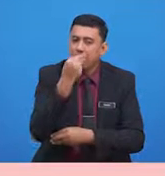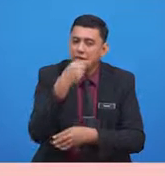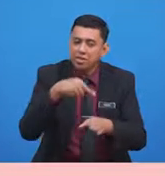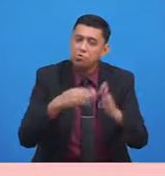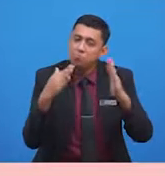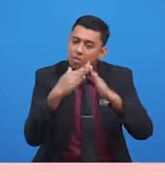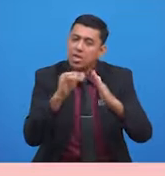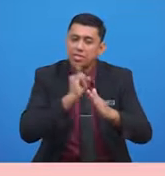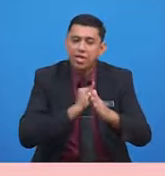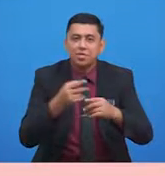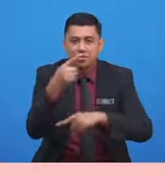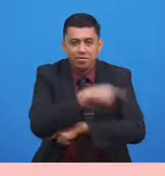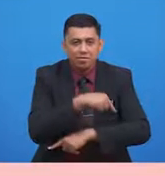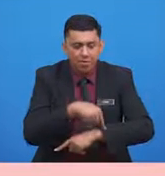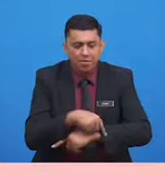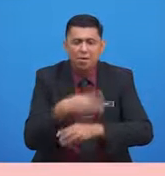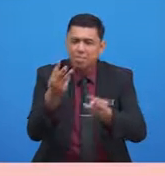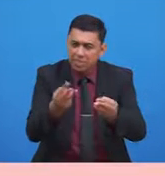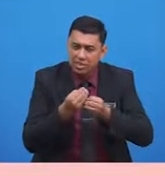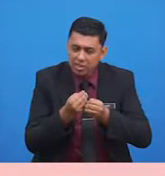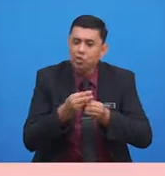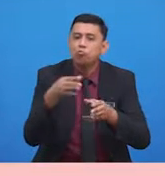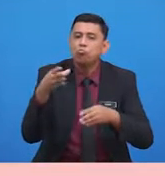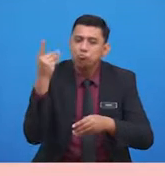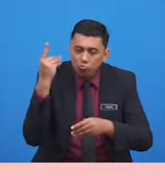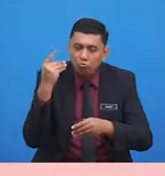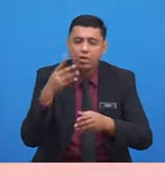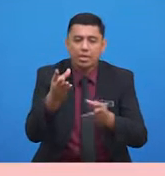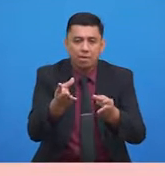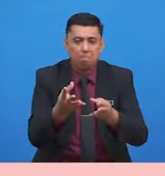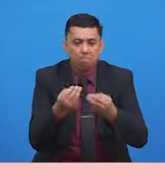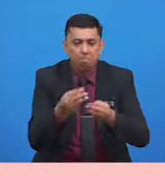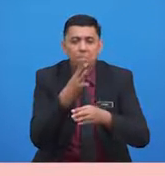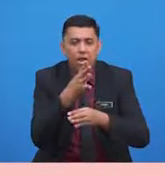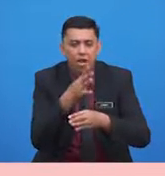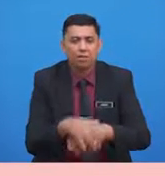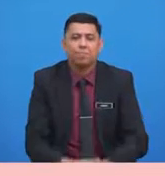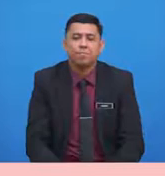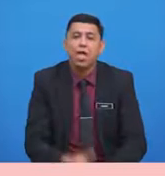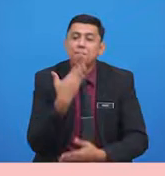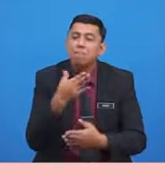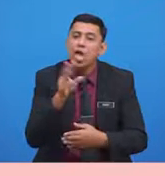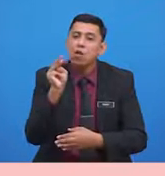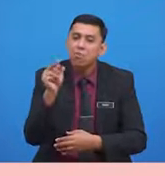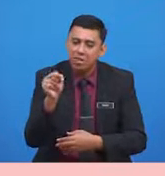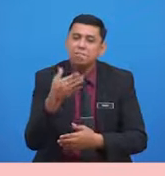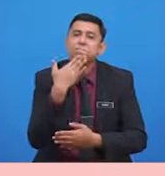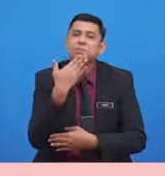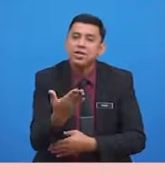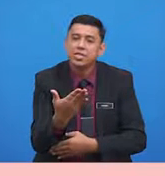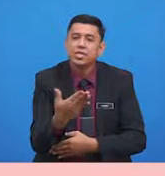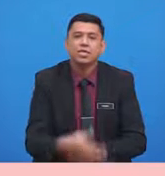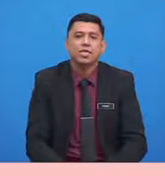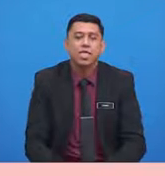ini. Tetapi minta kebenaran dari emak kamu dulu, ya. Okey, baik, Wan. Terima kasih. Saya bawa